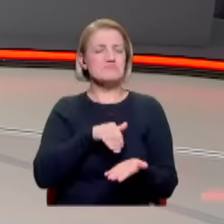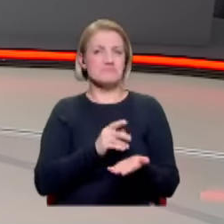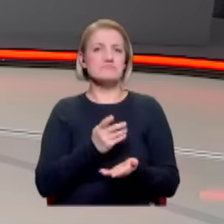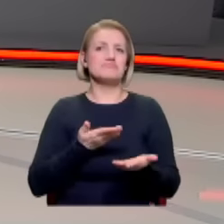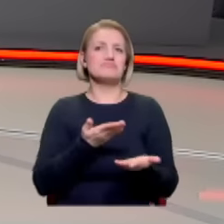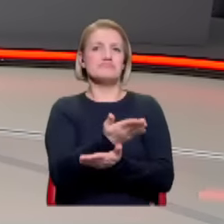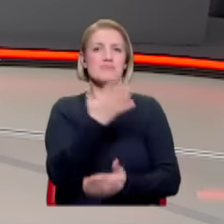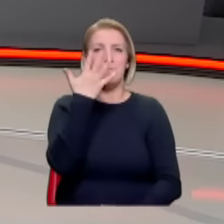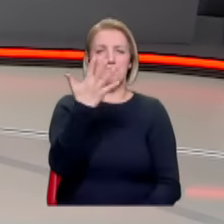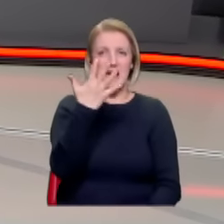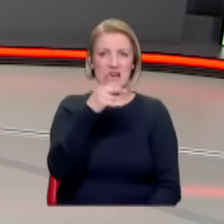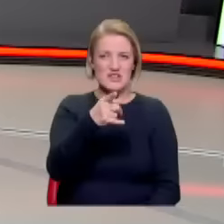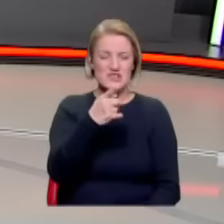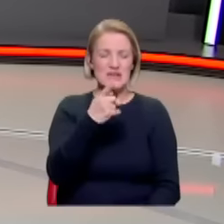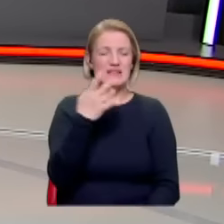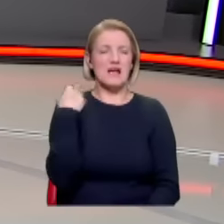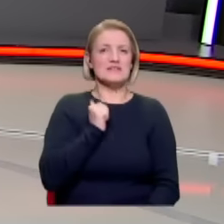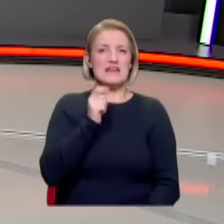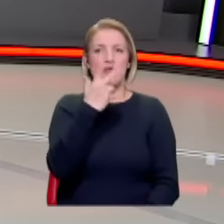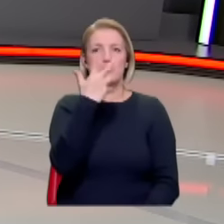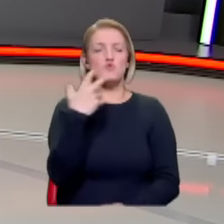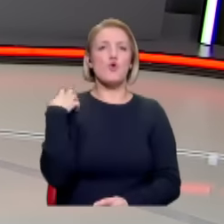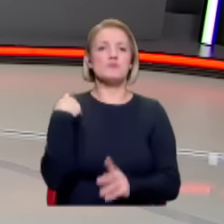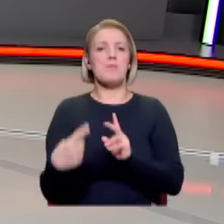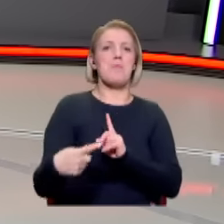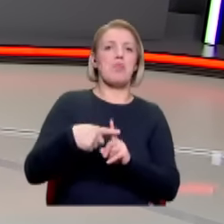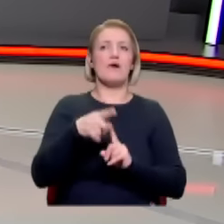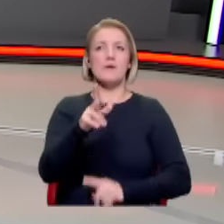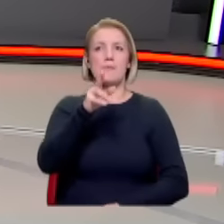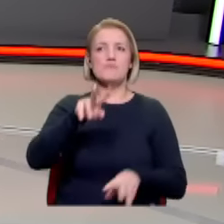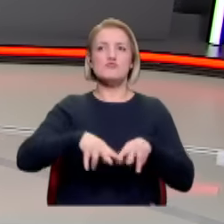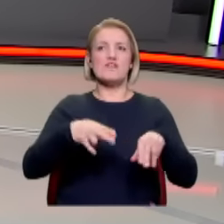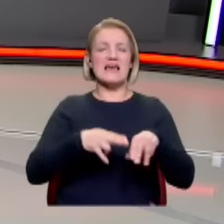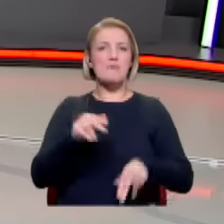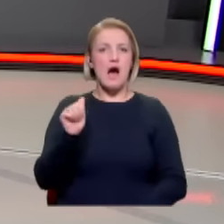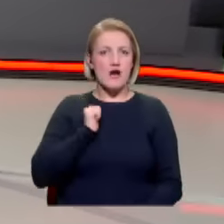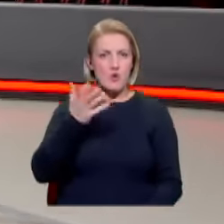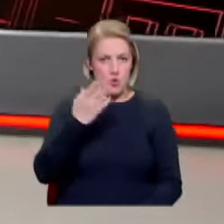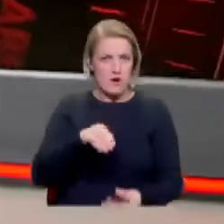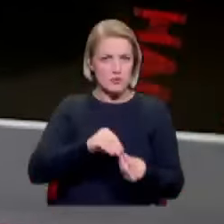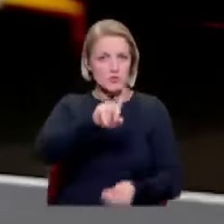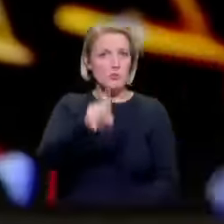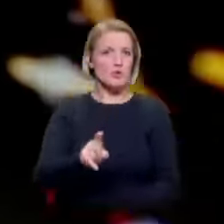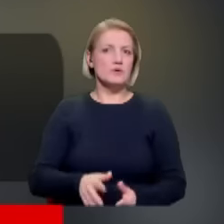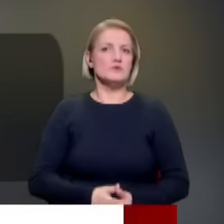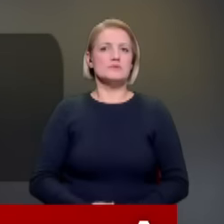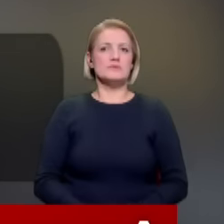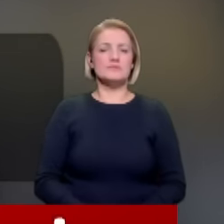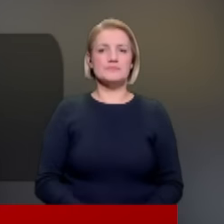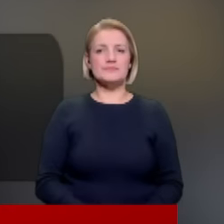teğmene 3 de komutan eklendi. Biz de soruyoruz. Mustafa Kemal'in askeri olmak suç mu?